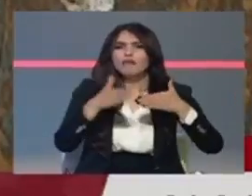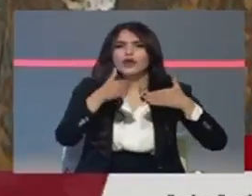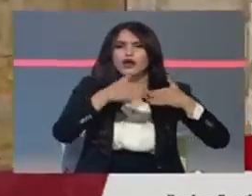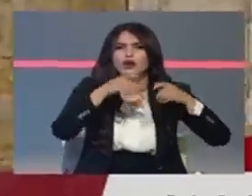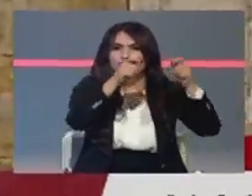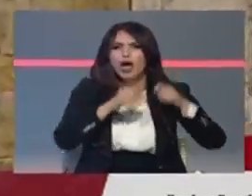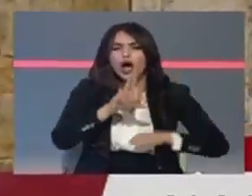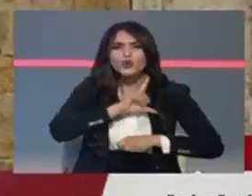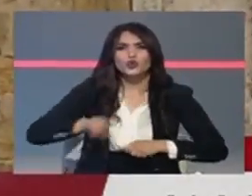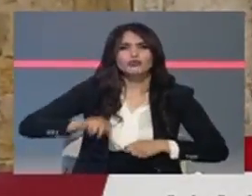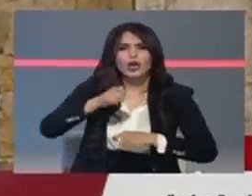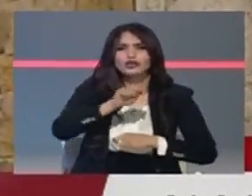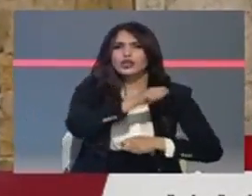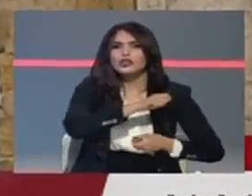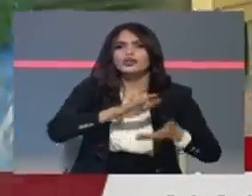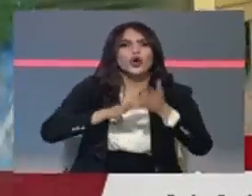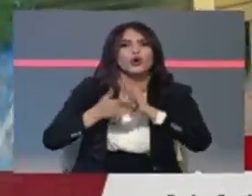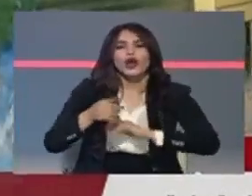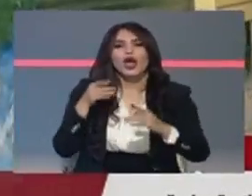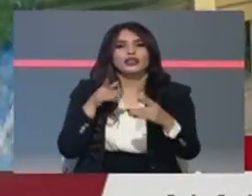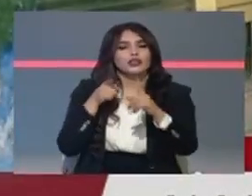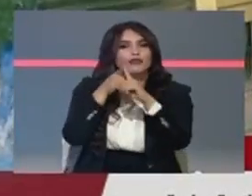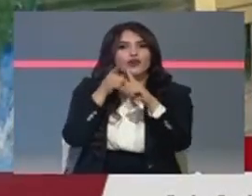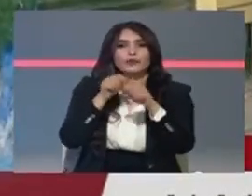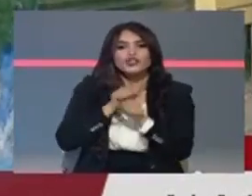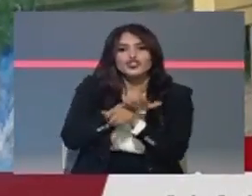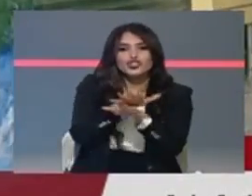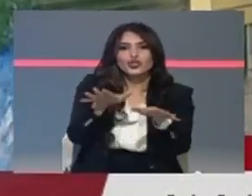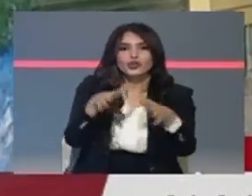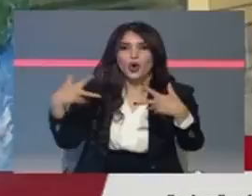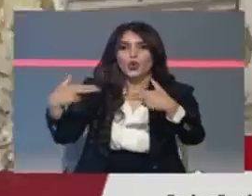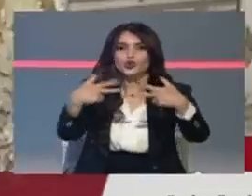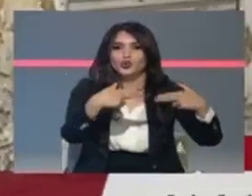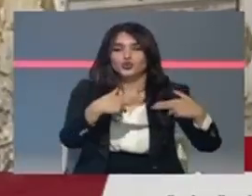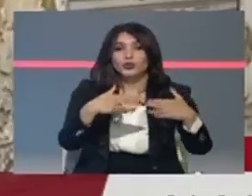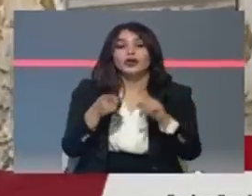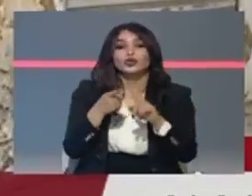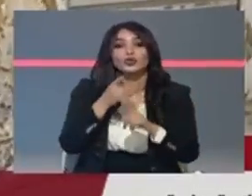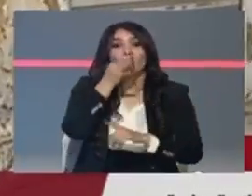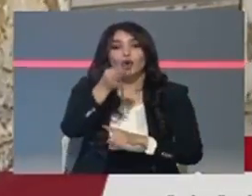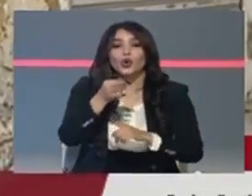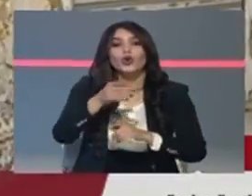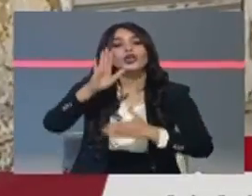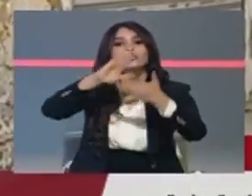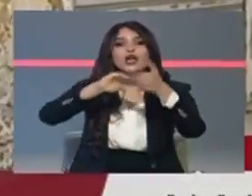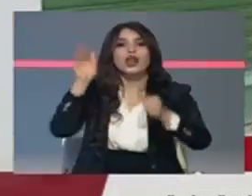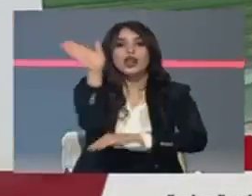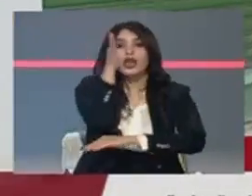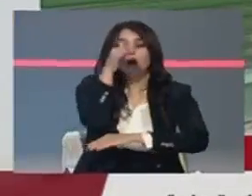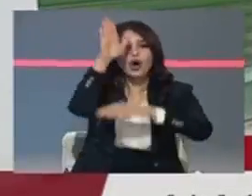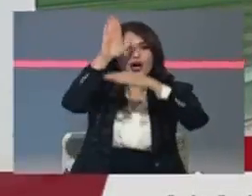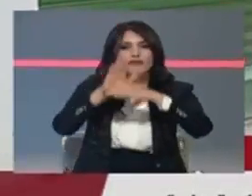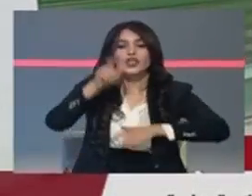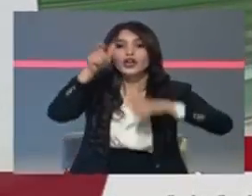أجل غلق أي منفذ أمام انتشار عدوى فيروس كورونا المستجد. يقولون إن سلامة الوطن وحفظ